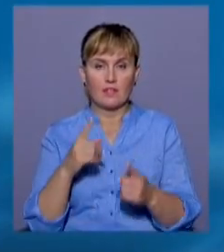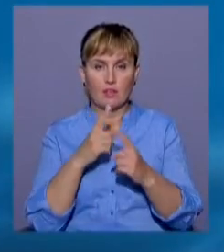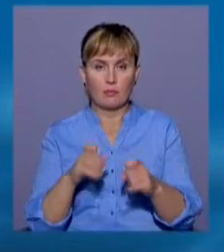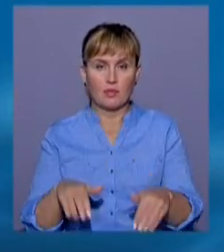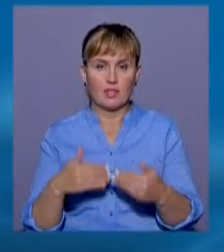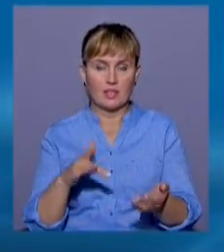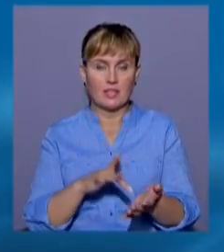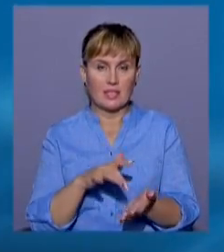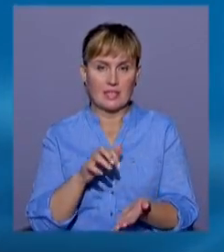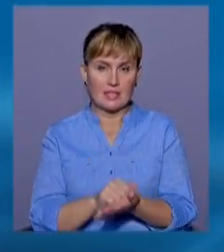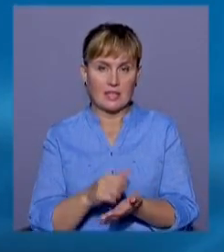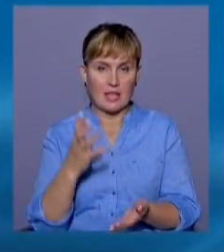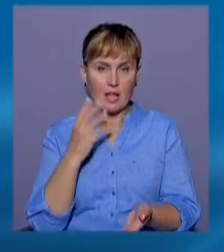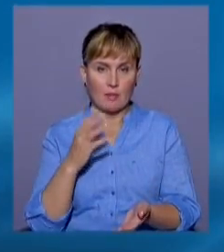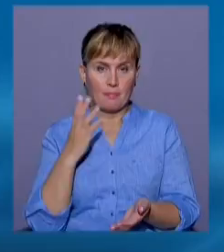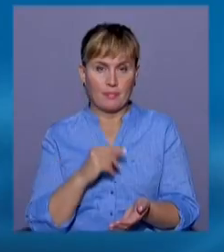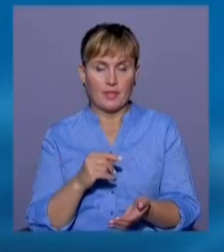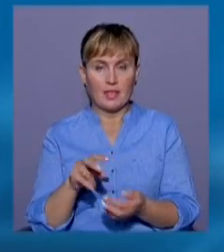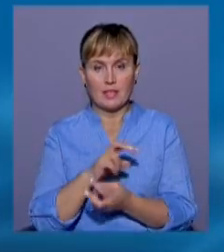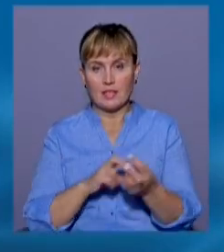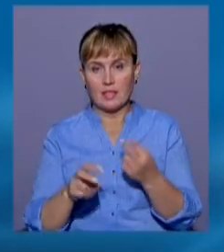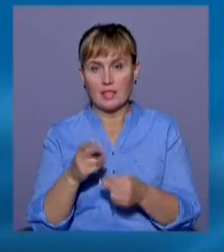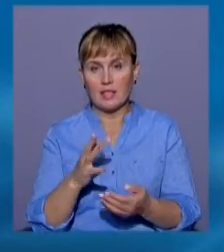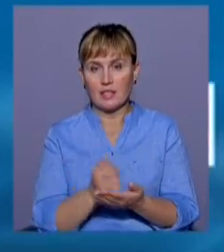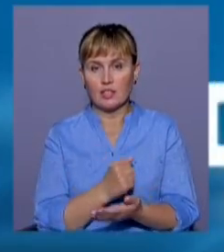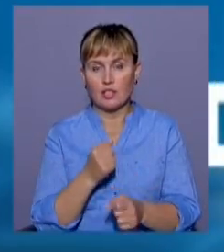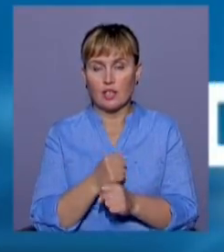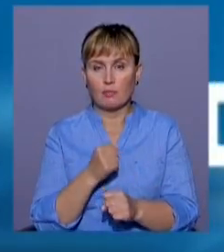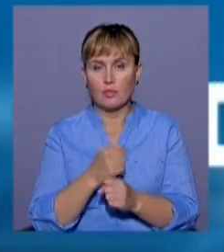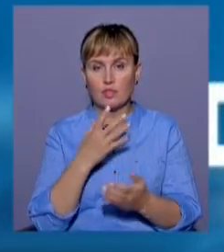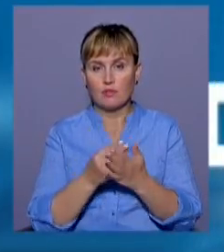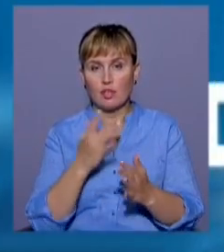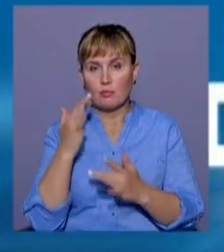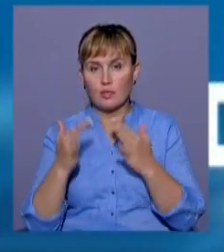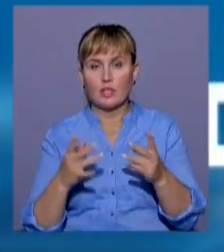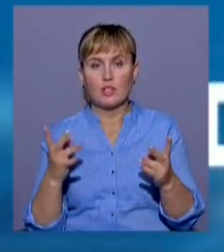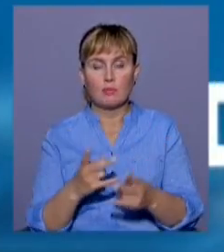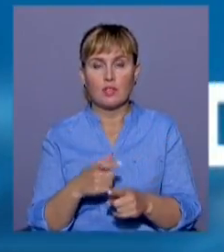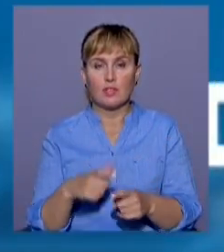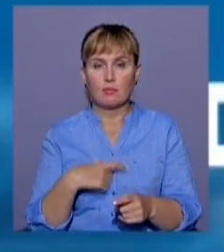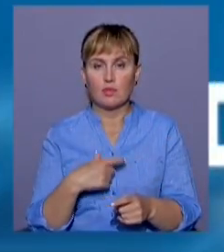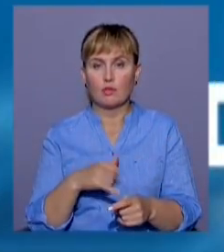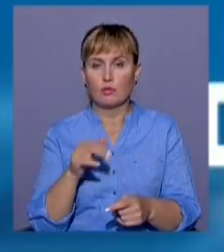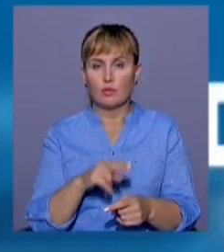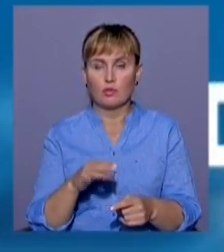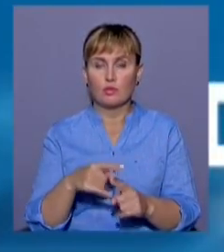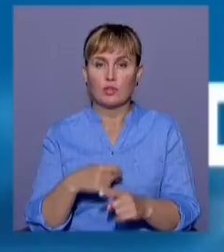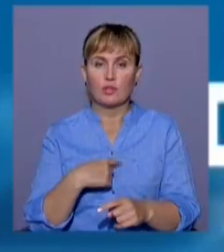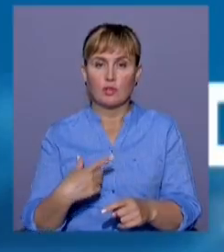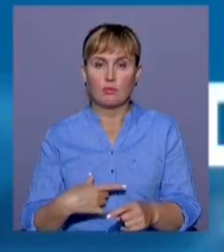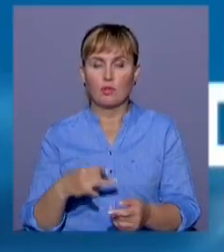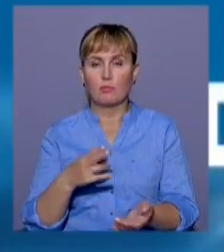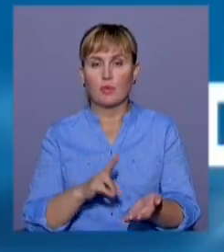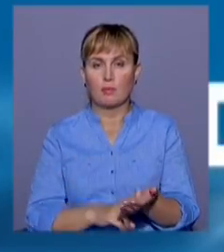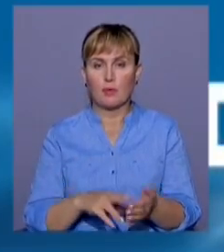предоставленная Центром занятости Алматы. Соискателям для нахождения работы своей мечты необходимо иметь при себе помимо удостоверение, диплом и